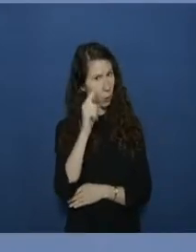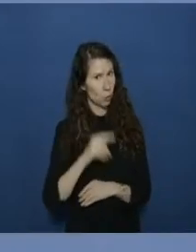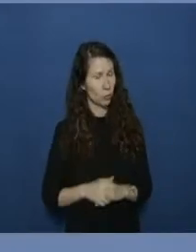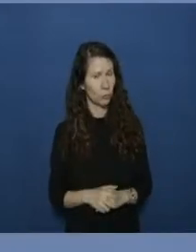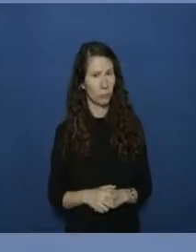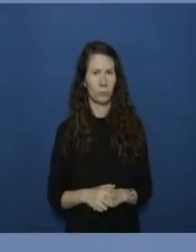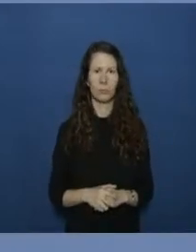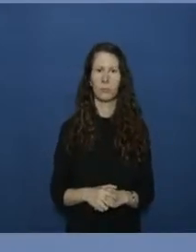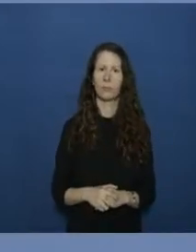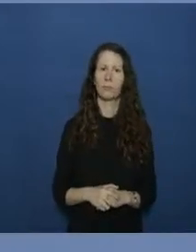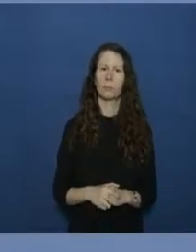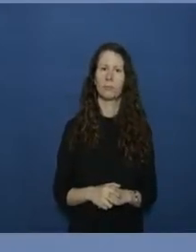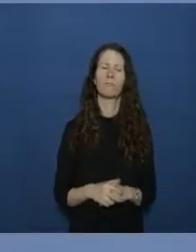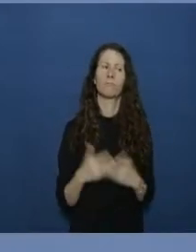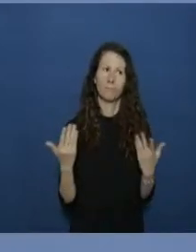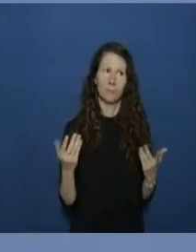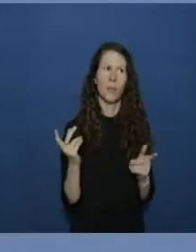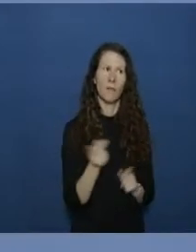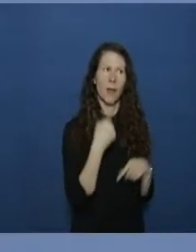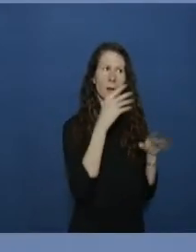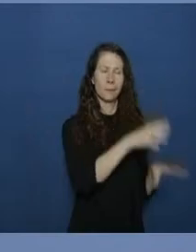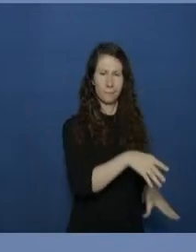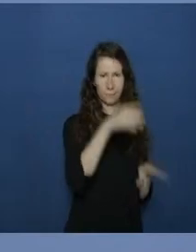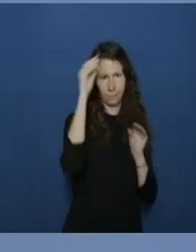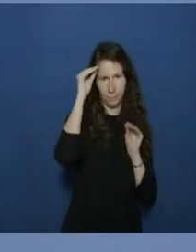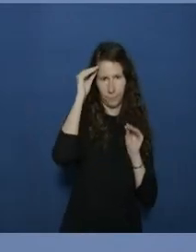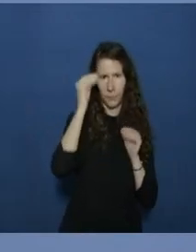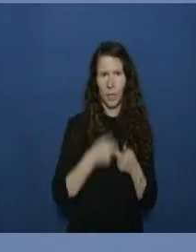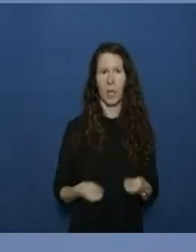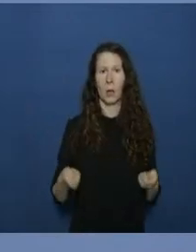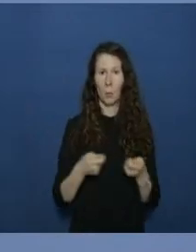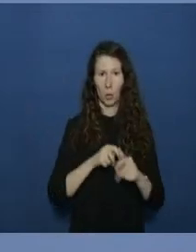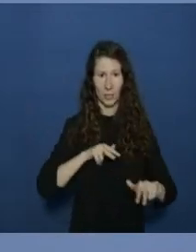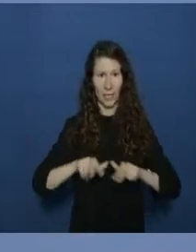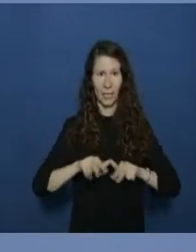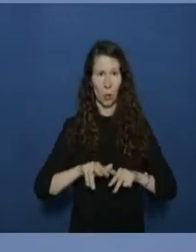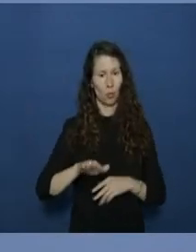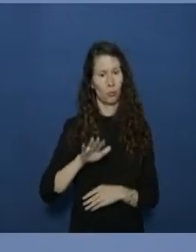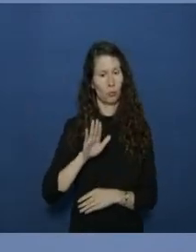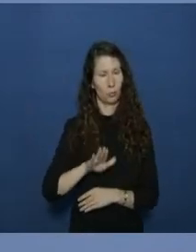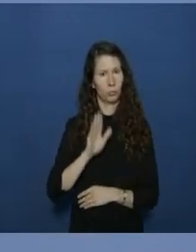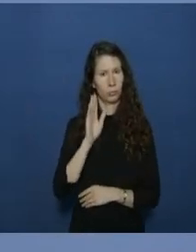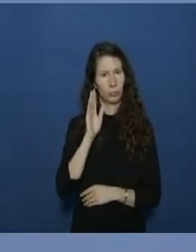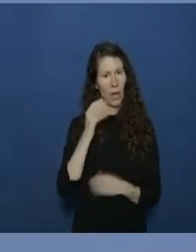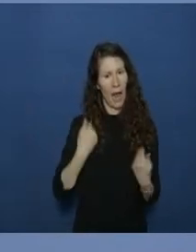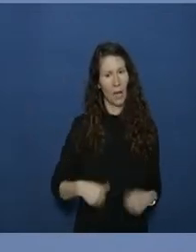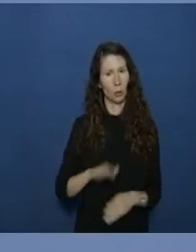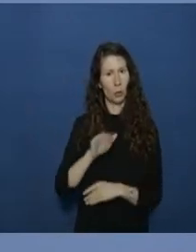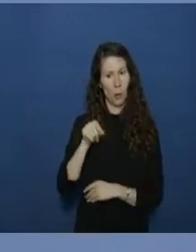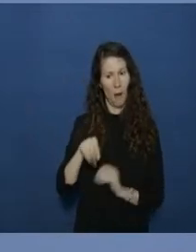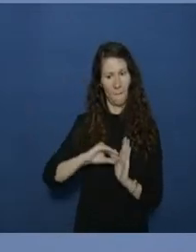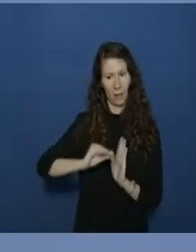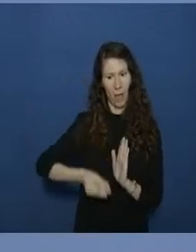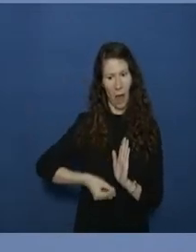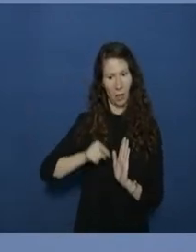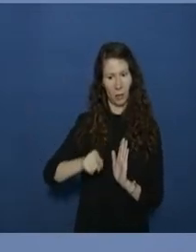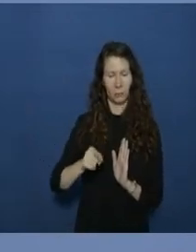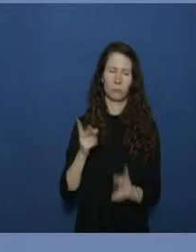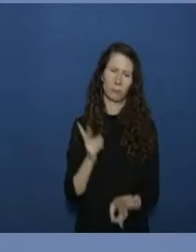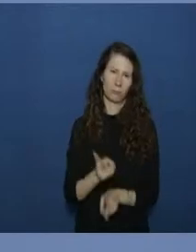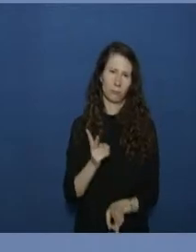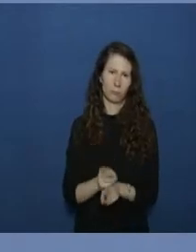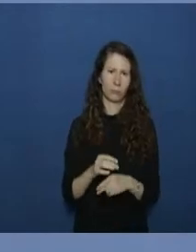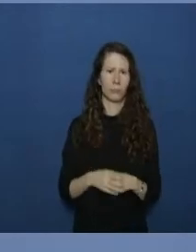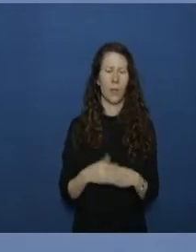Wir haben die Meldungen zur Kenntnis genommen. Die Position der Bundesregierung zu diesem Vertrag, zu dieser Entscheidung ist unverändert. Wir halten den